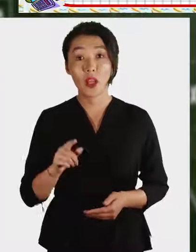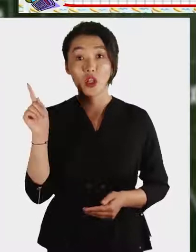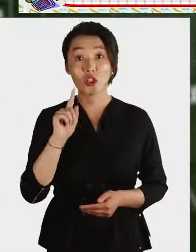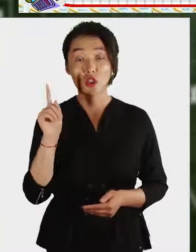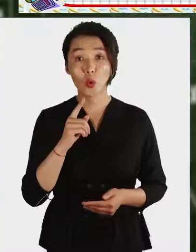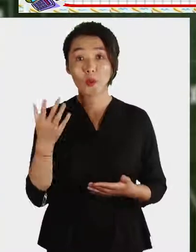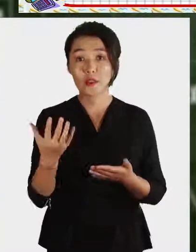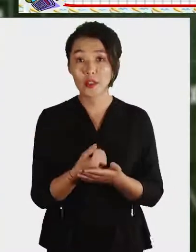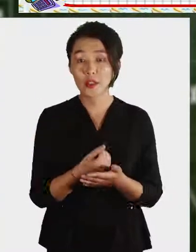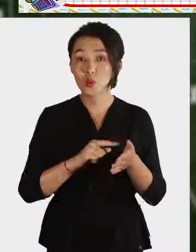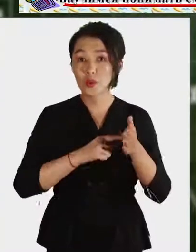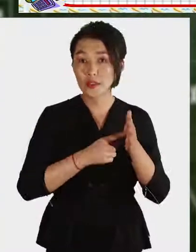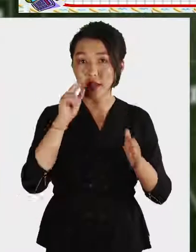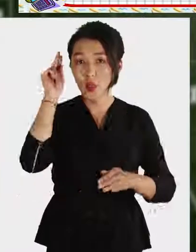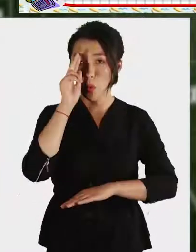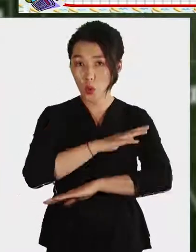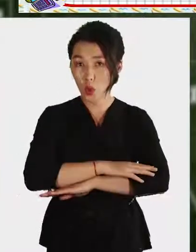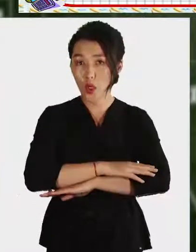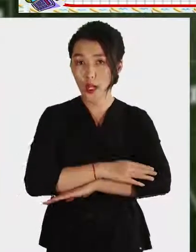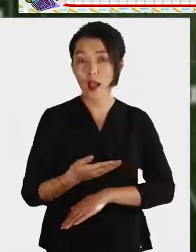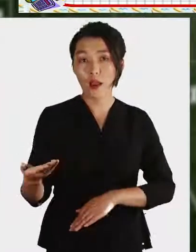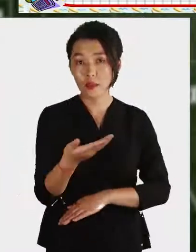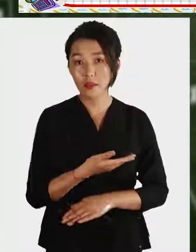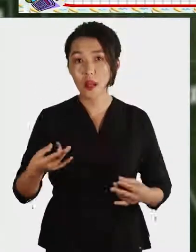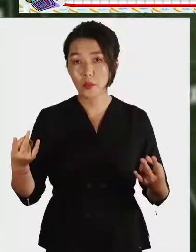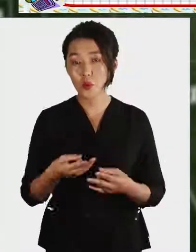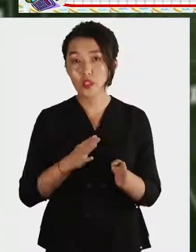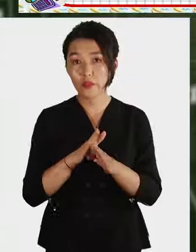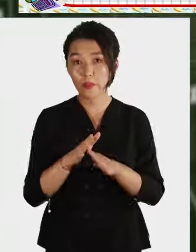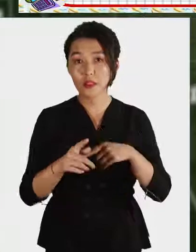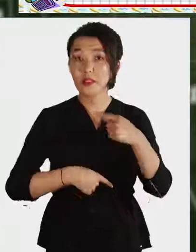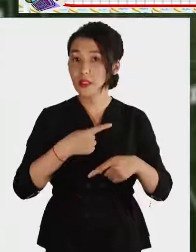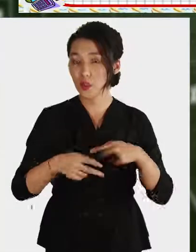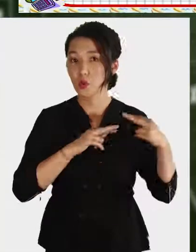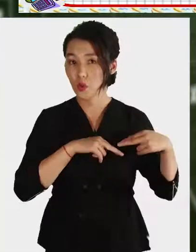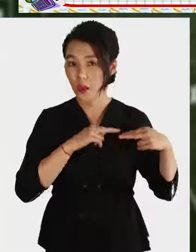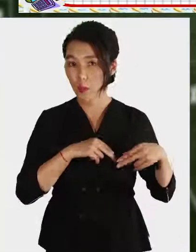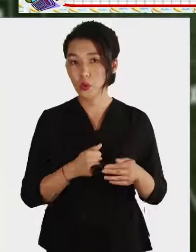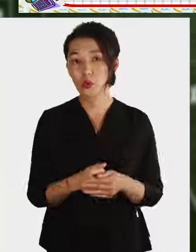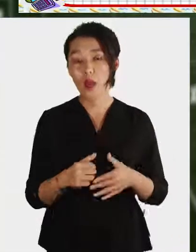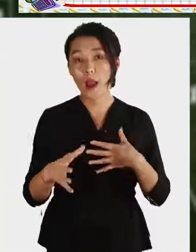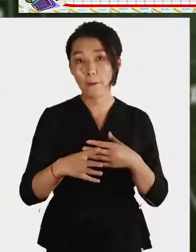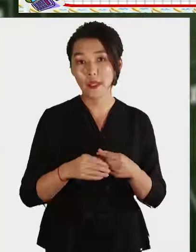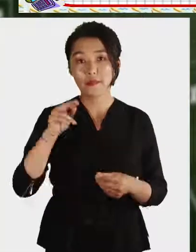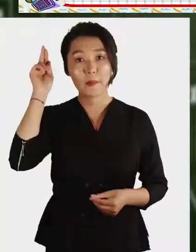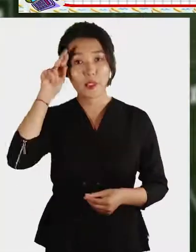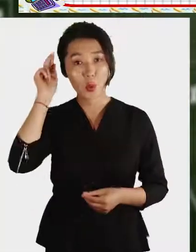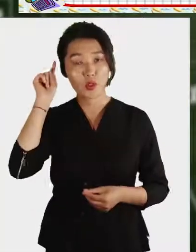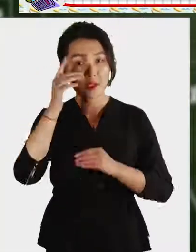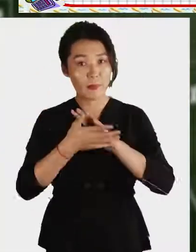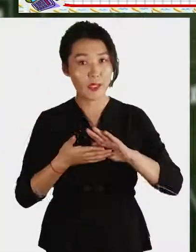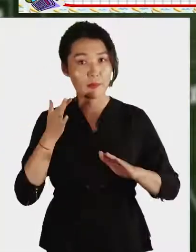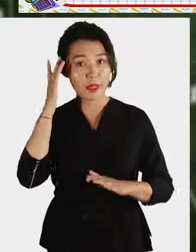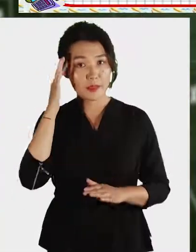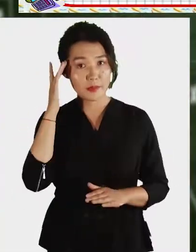Чтобы достигнуть цели урока, ребята, нам нужно выполнять следующую работу. Мы с вами научимся понимать